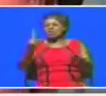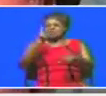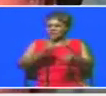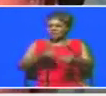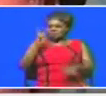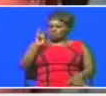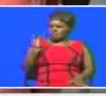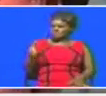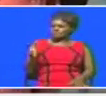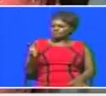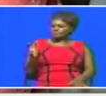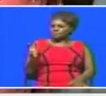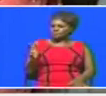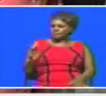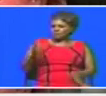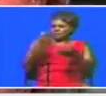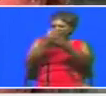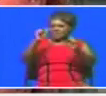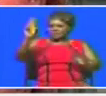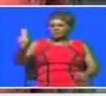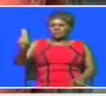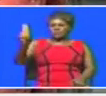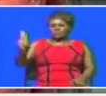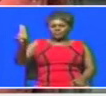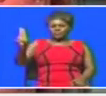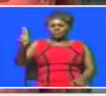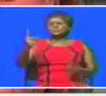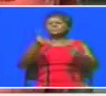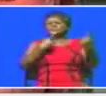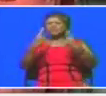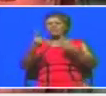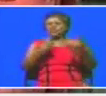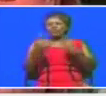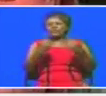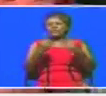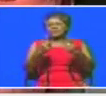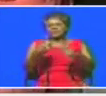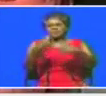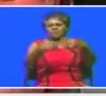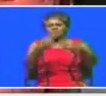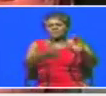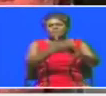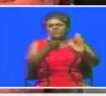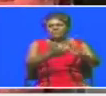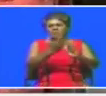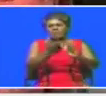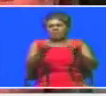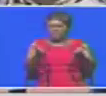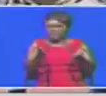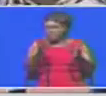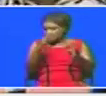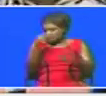see Bwana Uhuru Kenyatta talking about streamlining the process, he's basically being